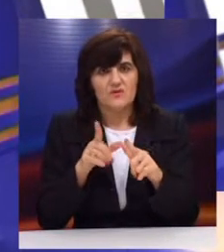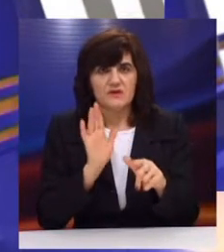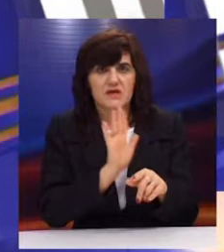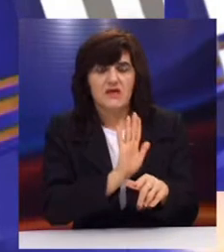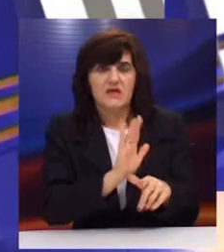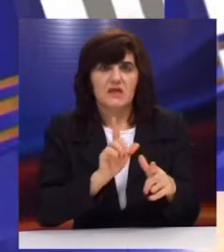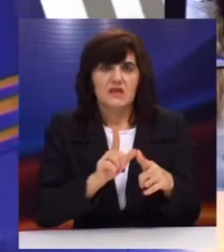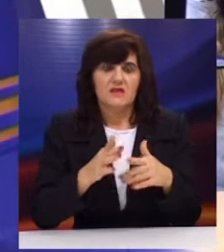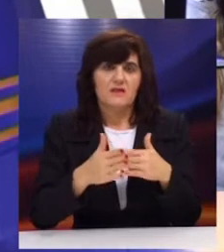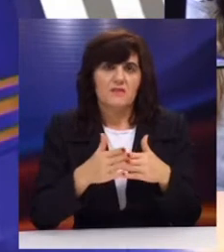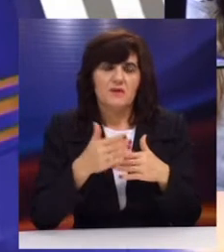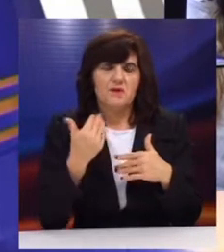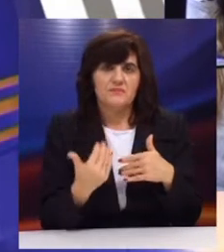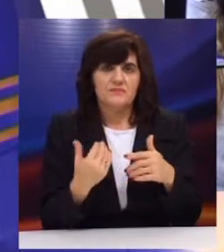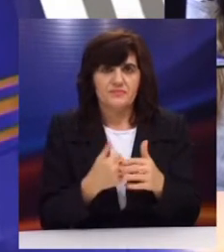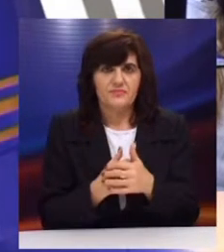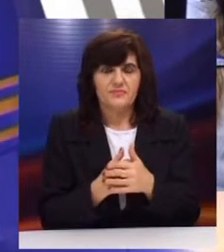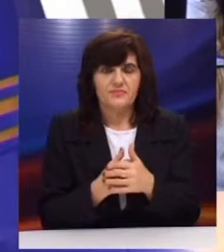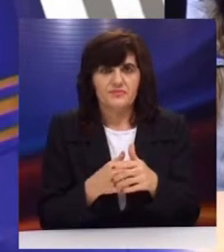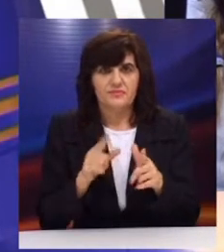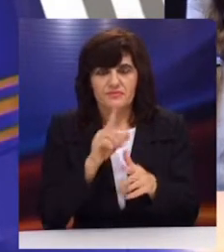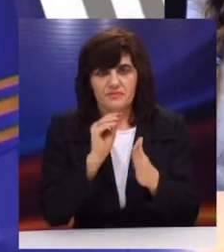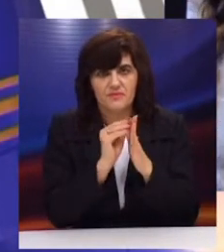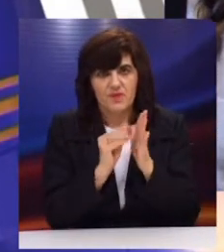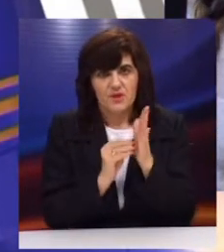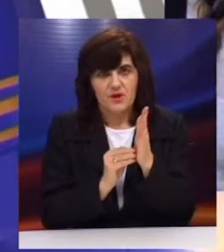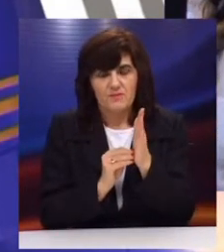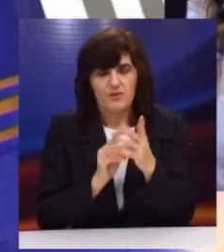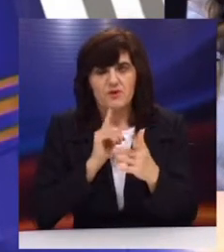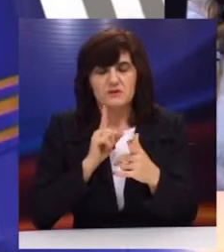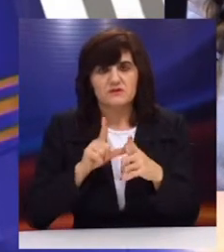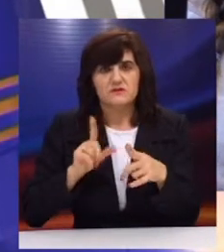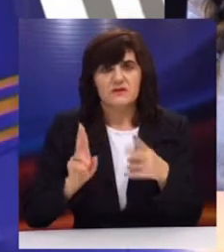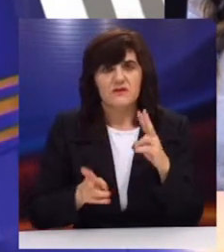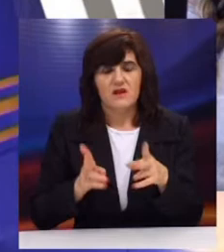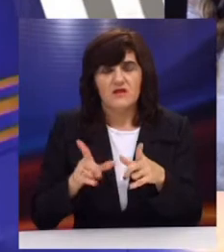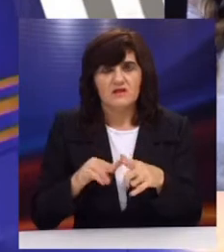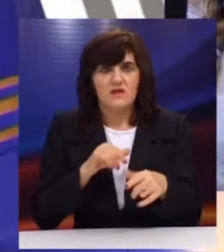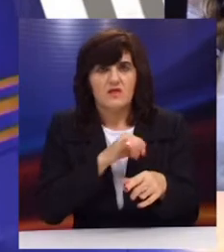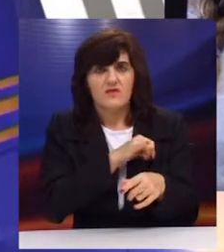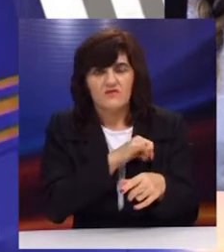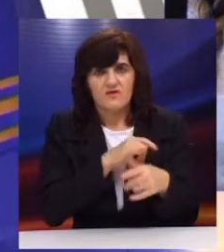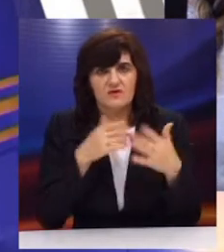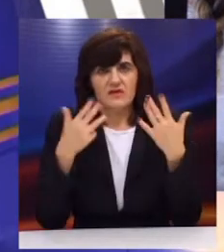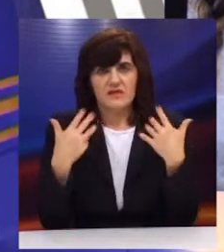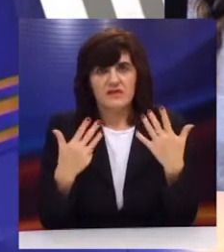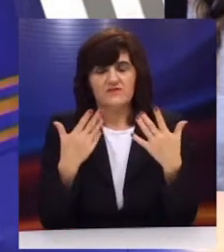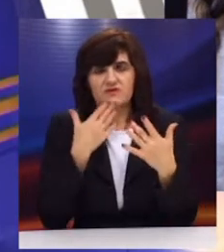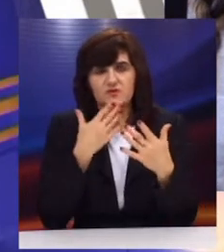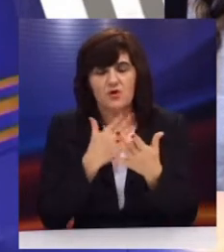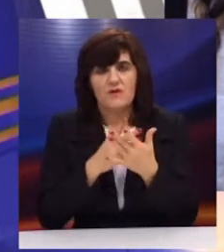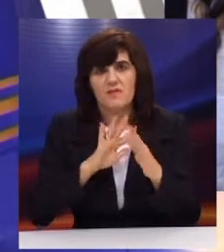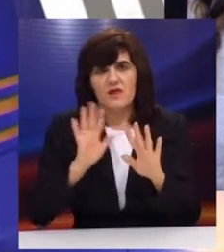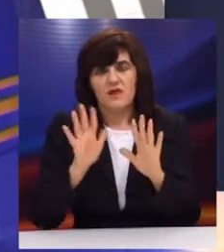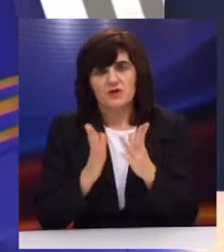njihovim odnosom prema prosvetu. U Subotici je po podacima Nezavisnog sindikata prosvetnih radnika Vojvodine 90% škola bilo u